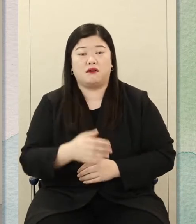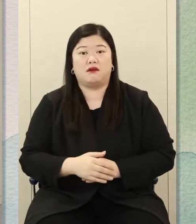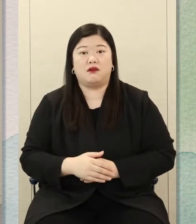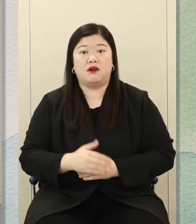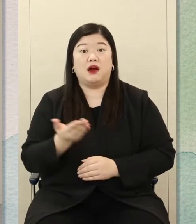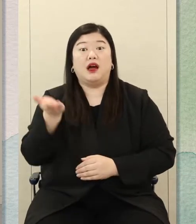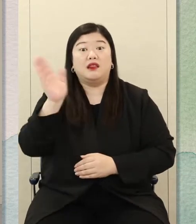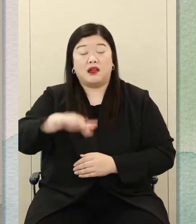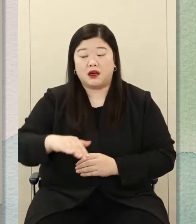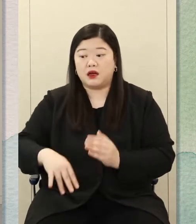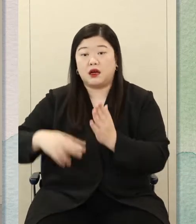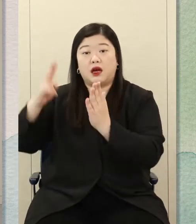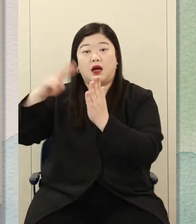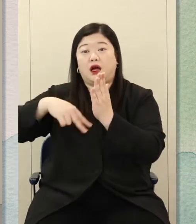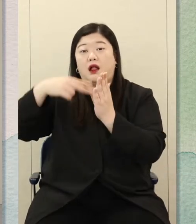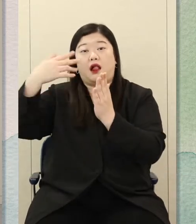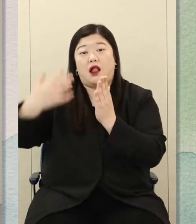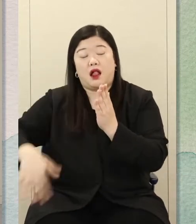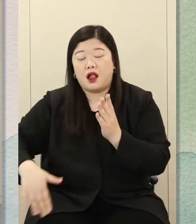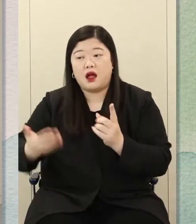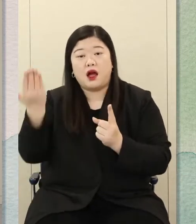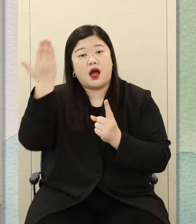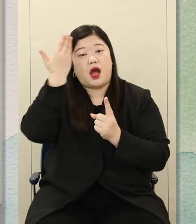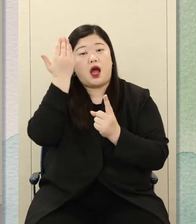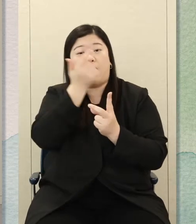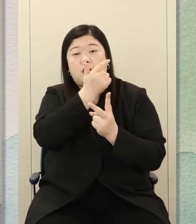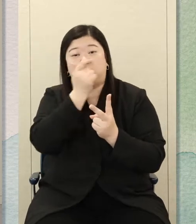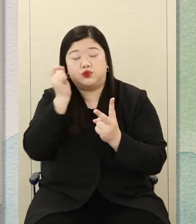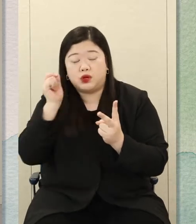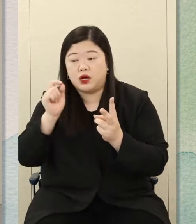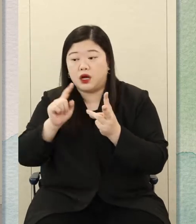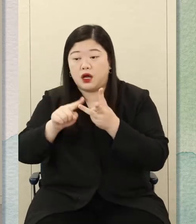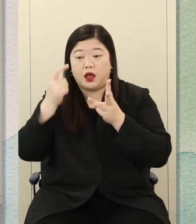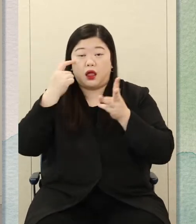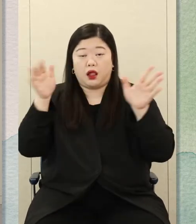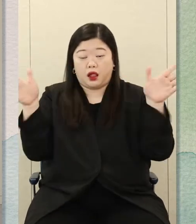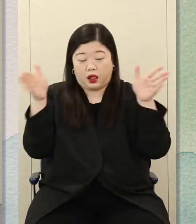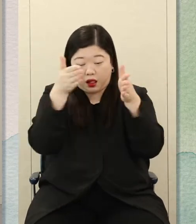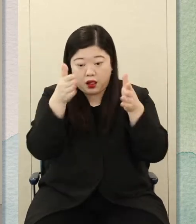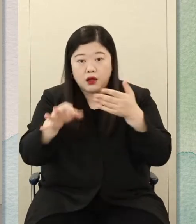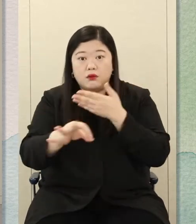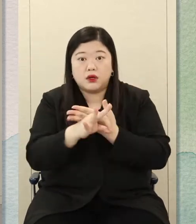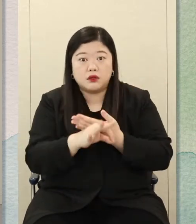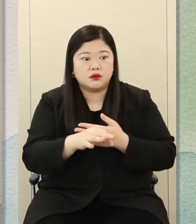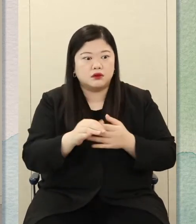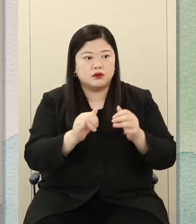막 들끓었다가 그 다음에 확 잊어버리고 그다음에 막 쏠렸다가 막 흩어지고 이런